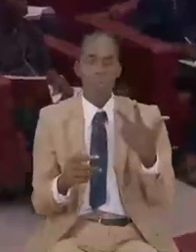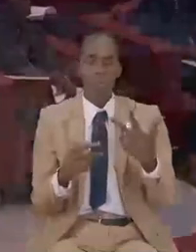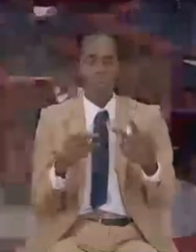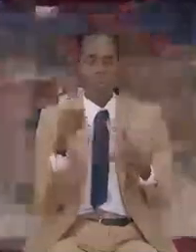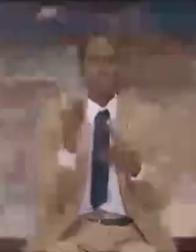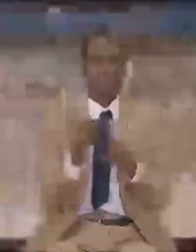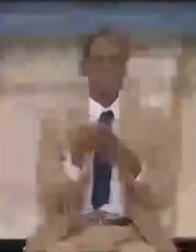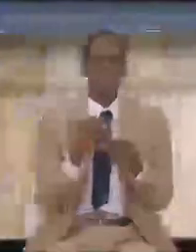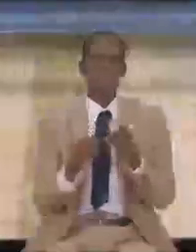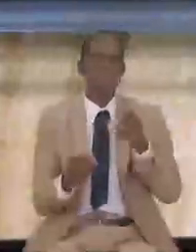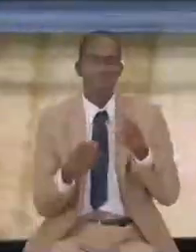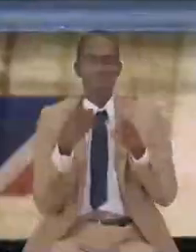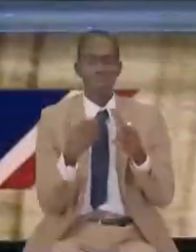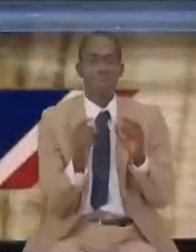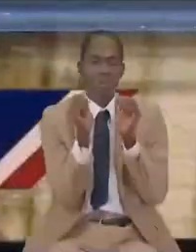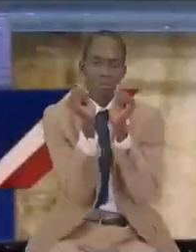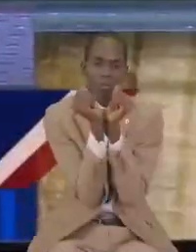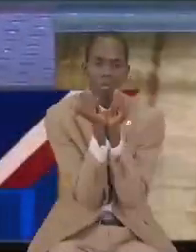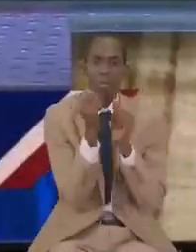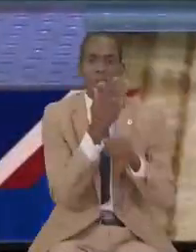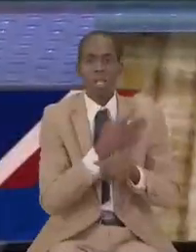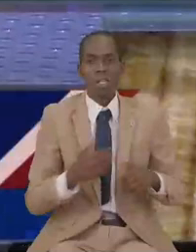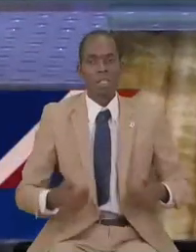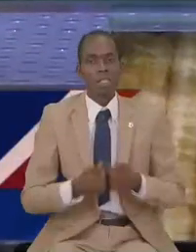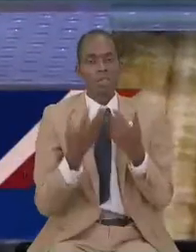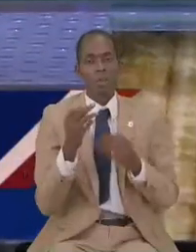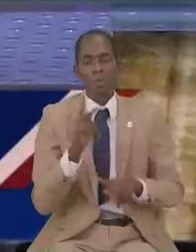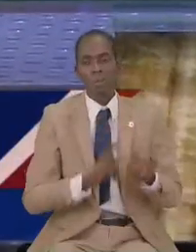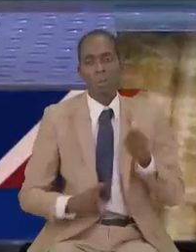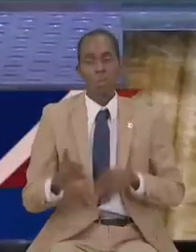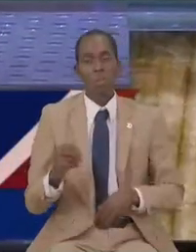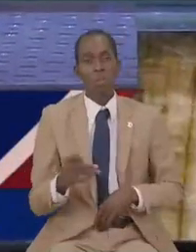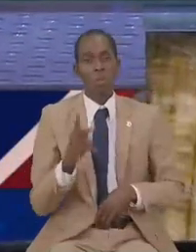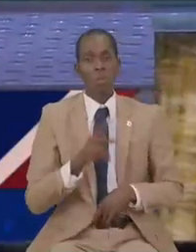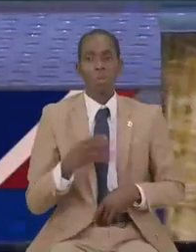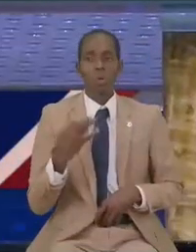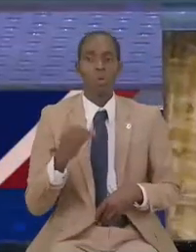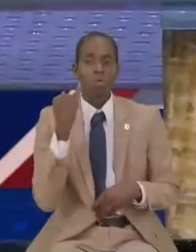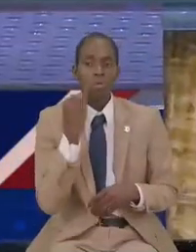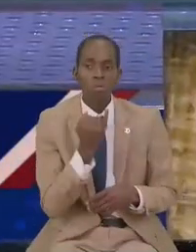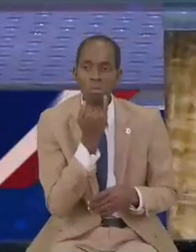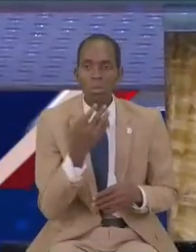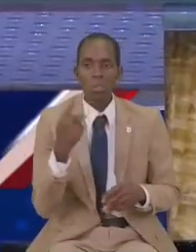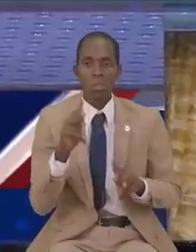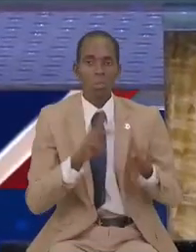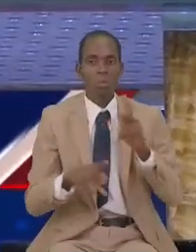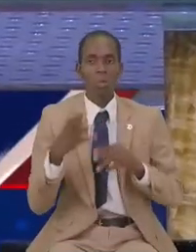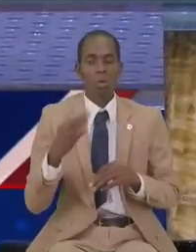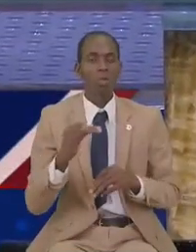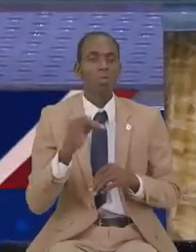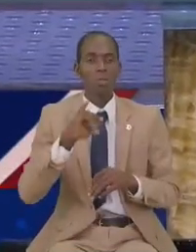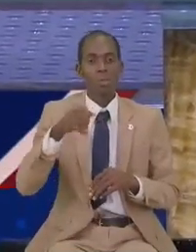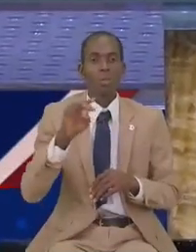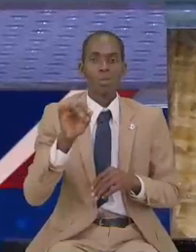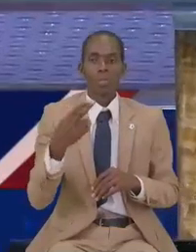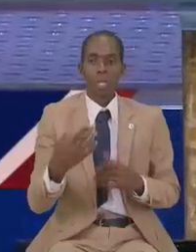Premier point, la captivité et le défi du peuple. Le peuple d'Israël, le peuple de Juda avait un